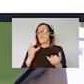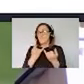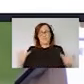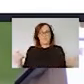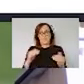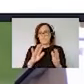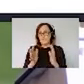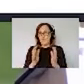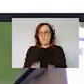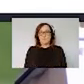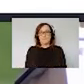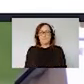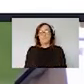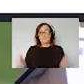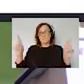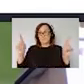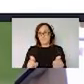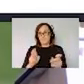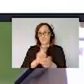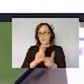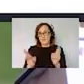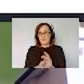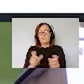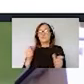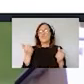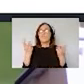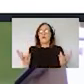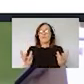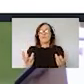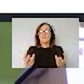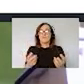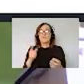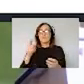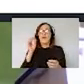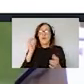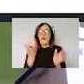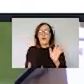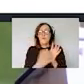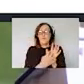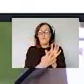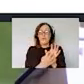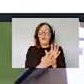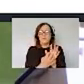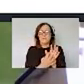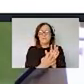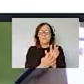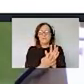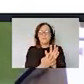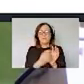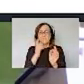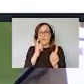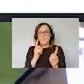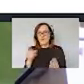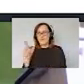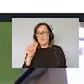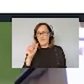i rozpocznijmy. I co ważne, ja mam aplikację, to na co zwróciła Pani Patrycja